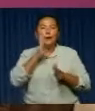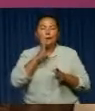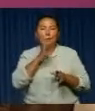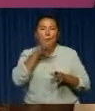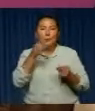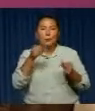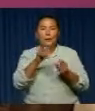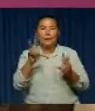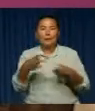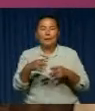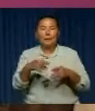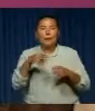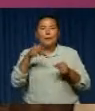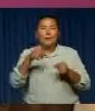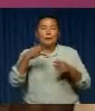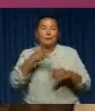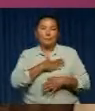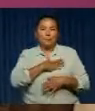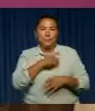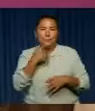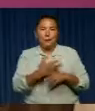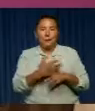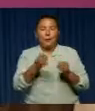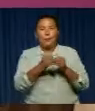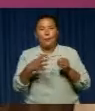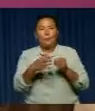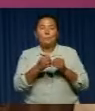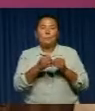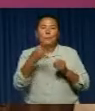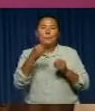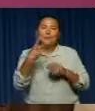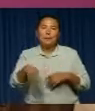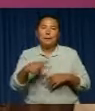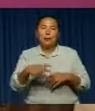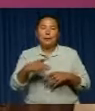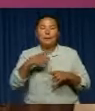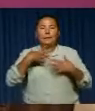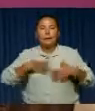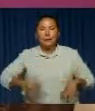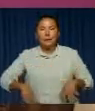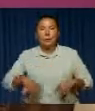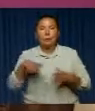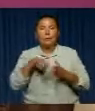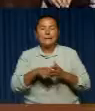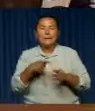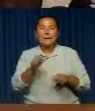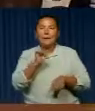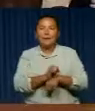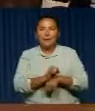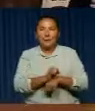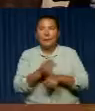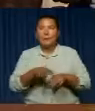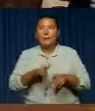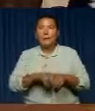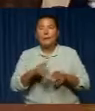дейді. Денемнің барлығын тұзға салып тастап, бір 15-20 минуттан кейін терім бұрқ ете қалды, содан кейін көрпенің астына тығылдым да қалдым.